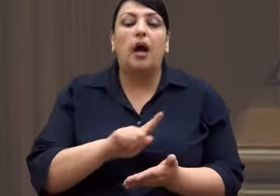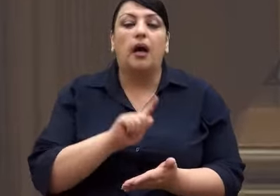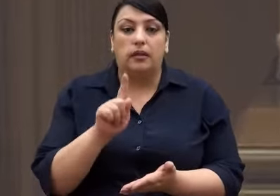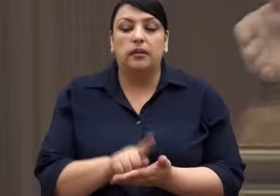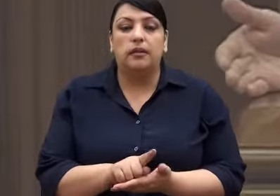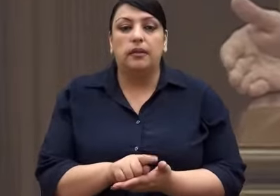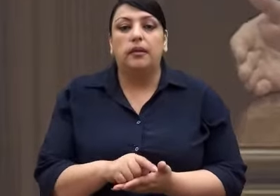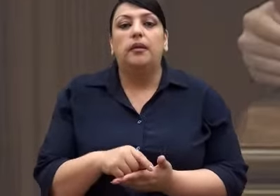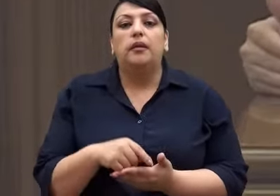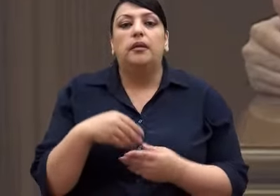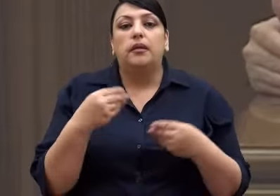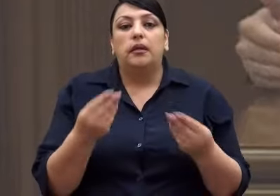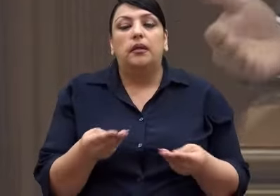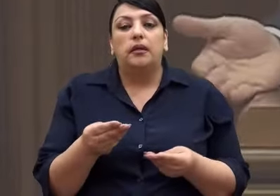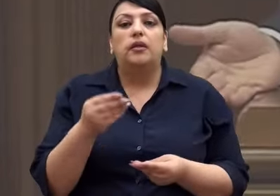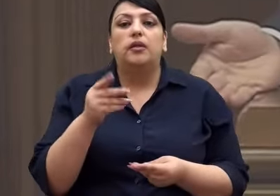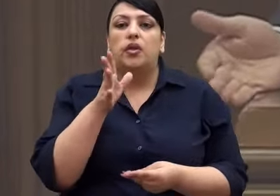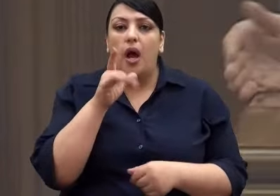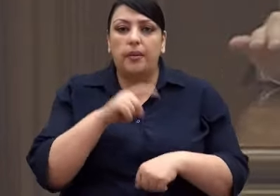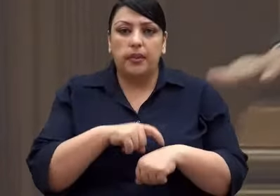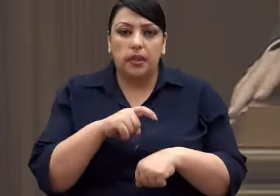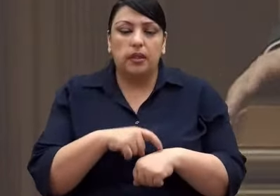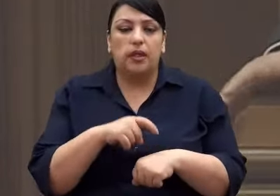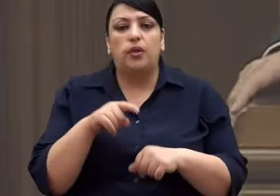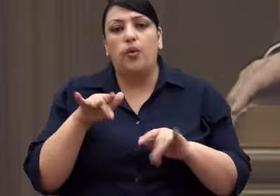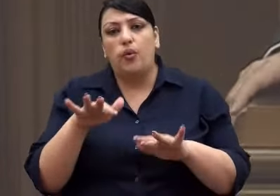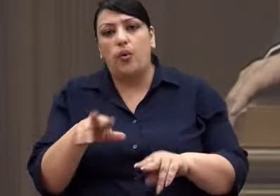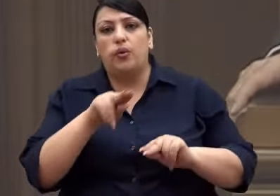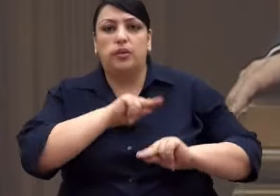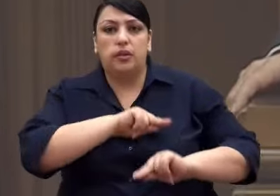ուղիների շուրջ, մեթոդների, ժամկետների, գործիքների,